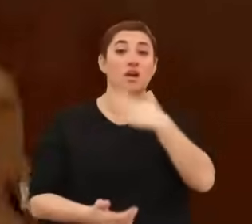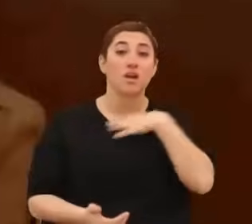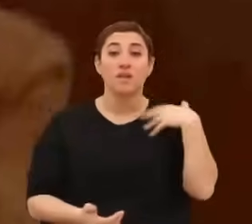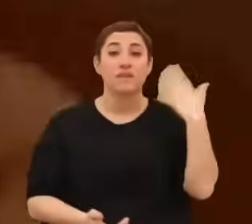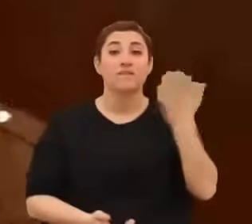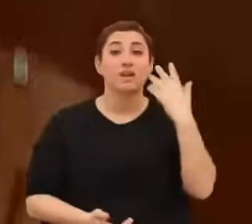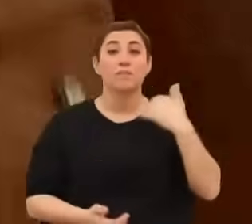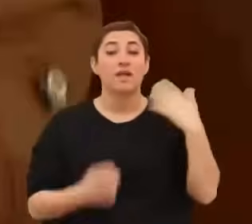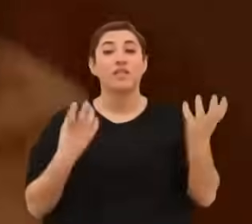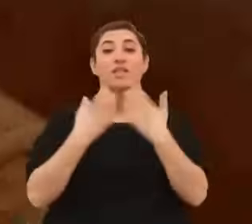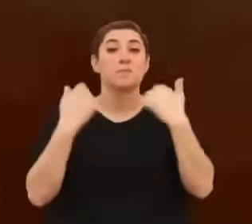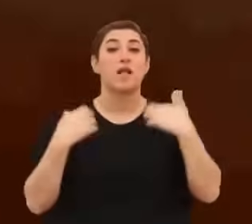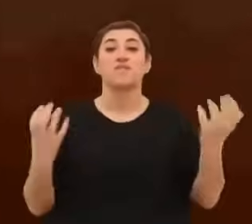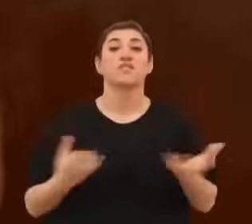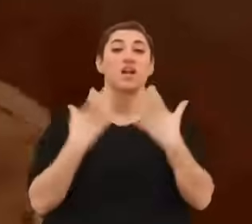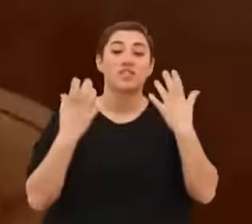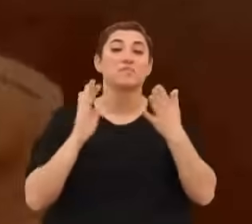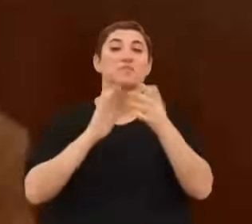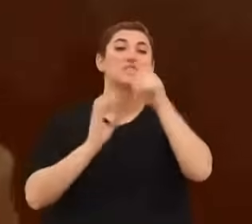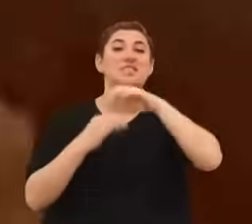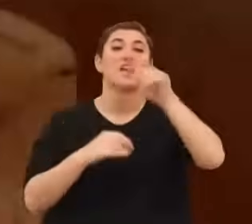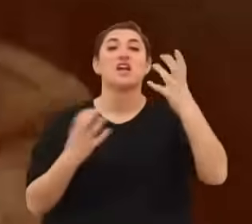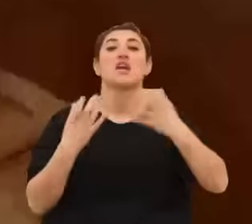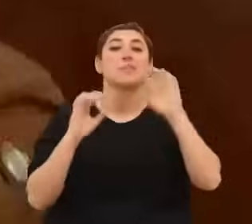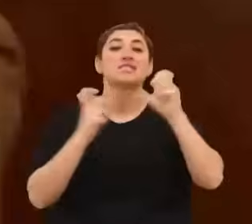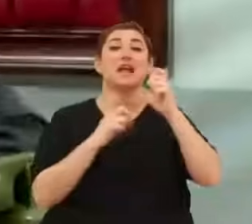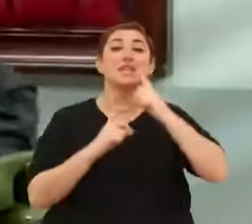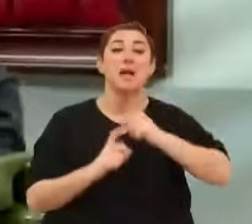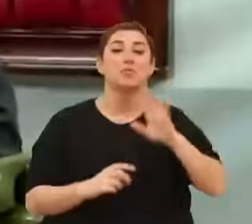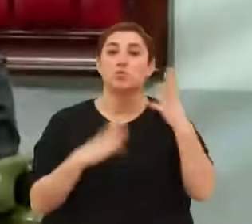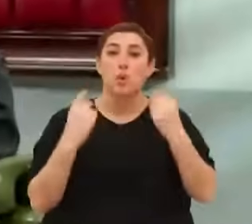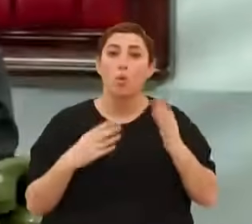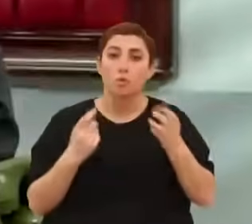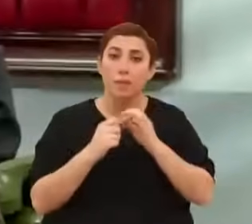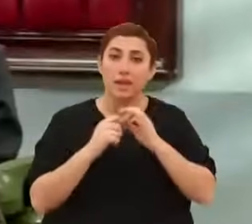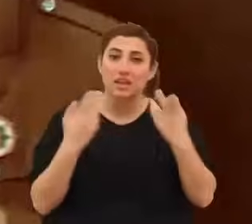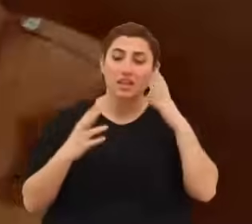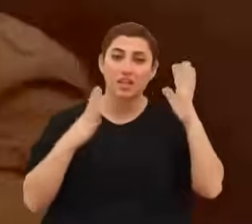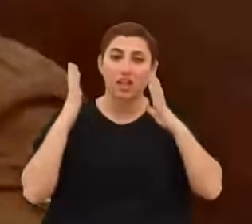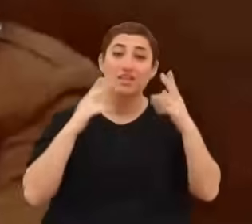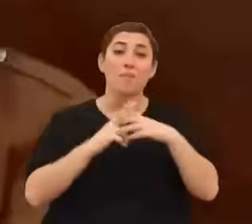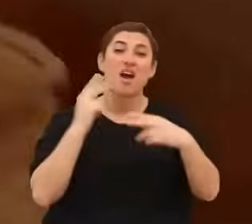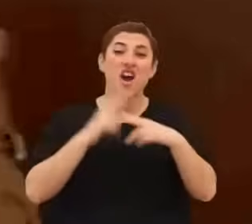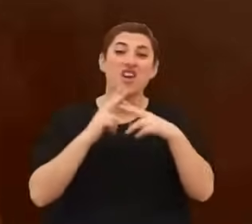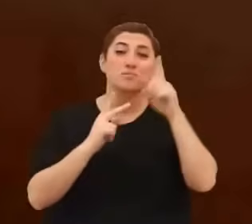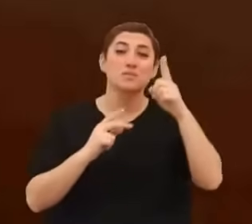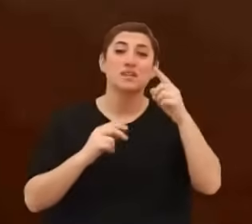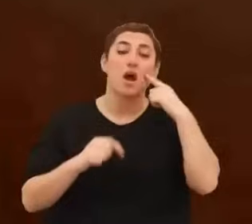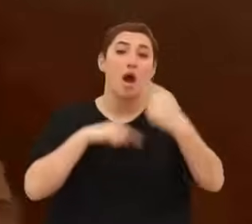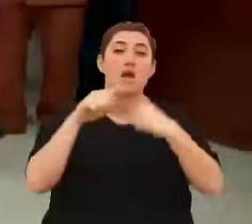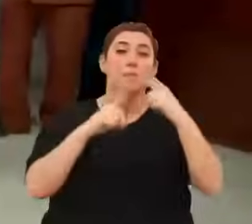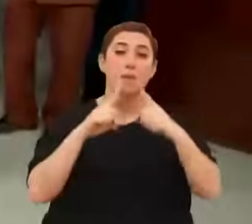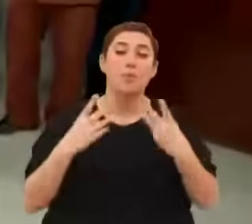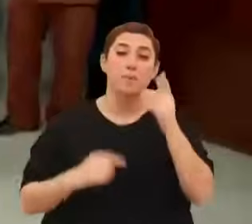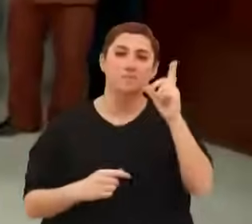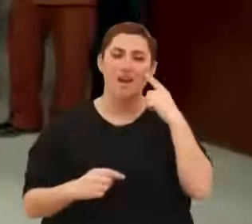Vay anam. Ben yandım. Eller yanmasın. Selahattin amirim çabuk hemen. Hayırdır peki ne oldu ya? Ne bittiler? Hemen acilen bir arama emri çıkartmamız